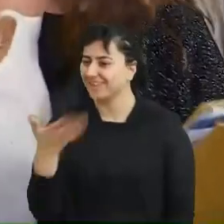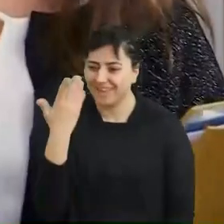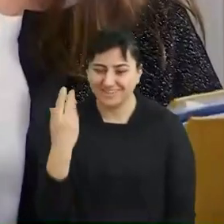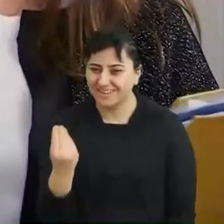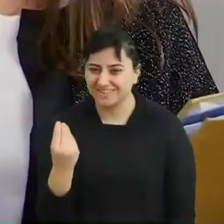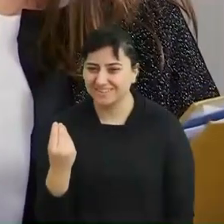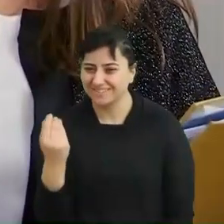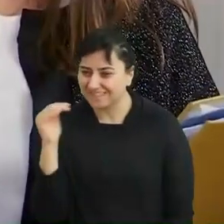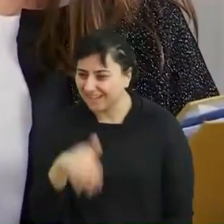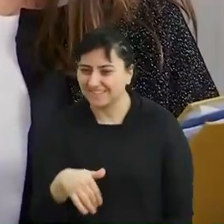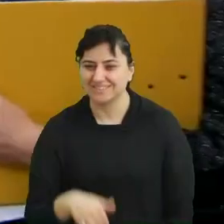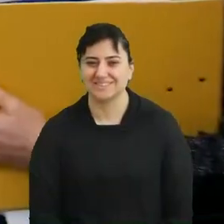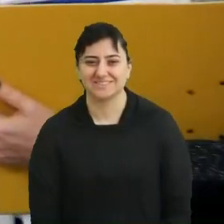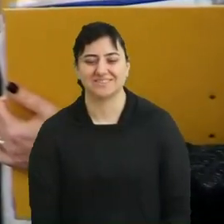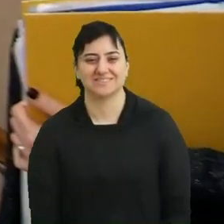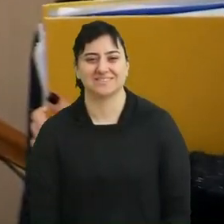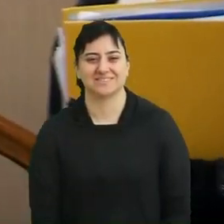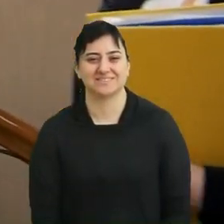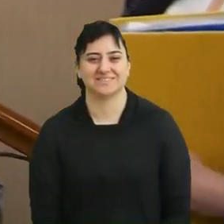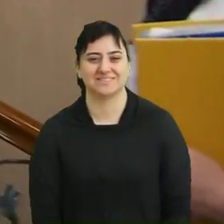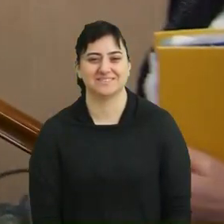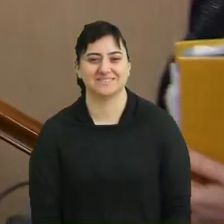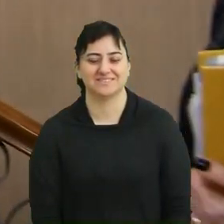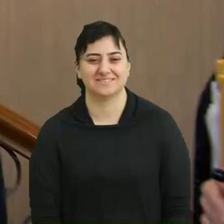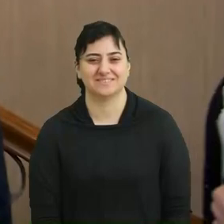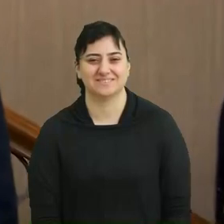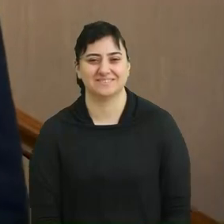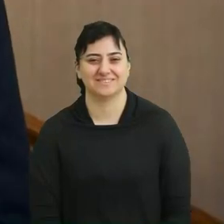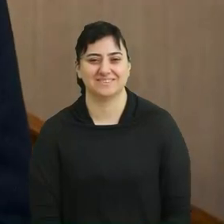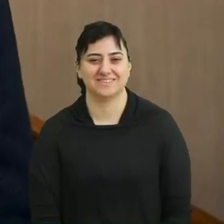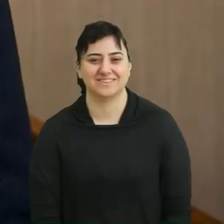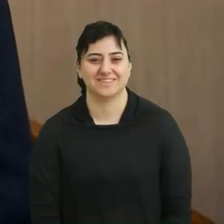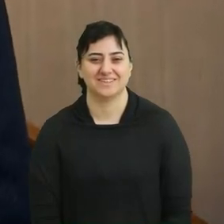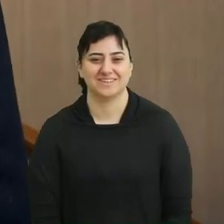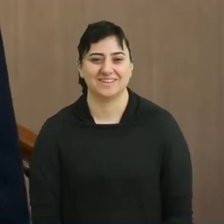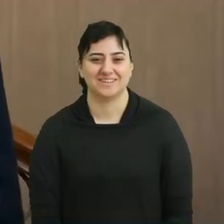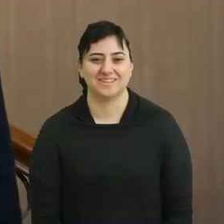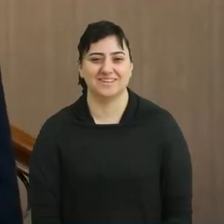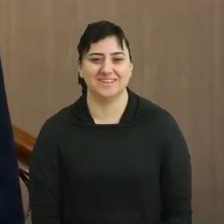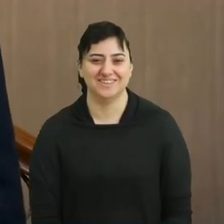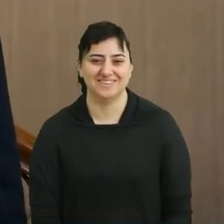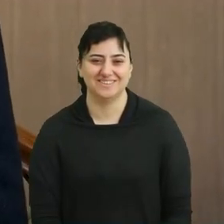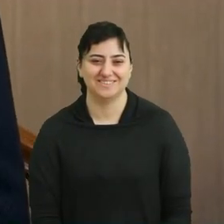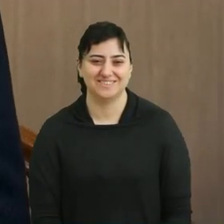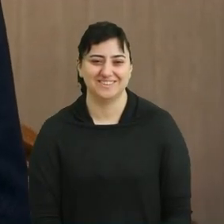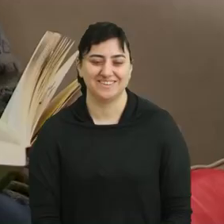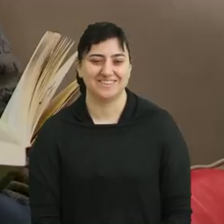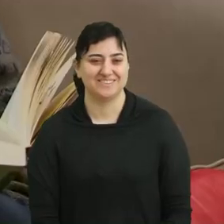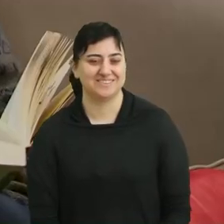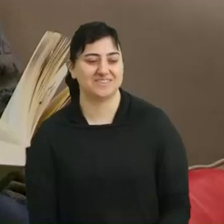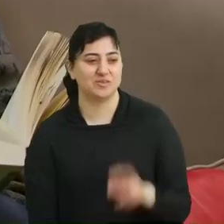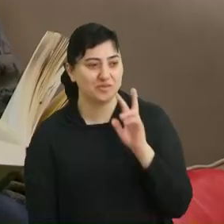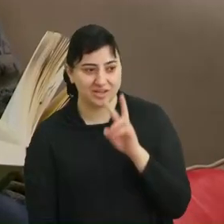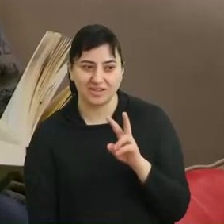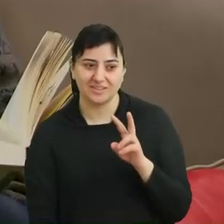Ulaşlar, tıpkı geldi Ruşu. Sarp gözlerini kocaman açmış, şaşkınlıkla ikiliye bakıyor. Valla